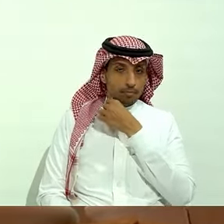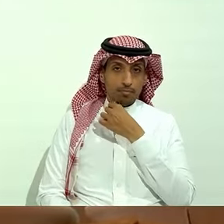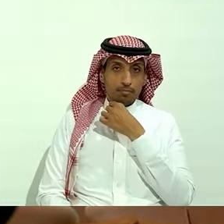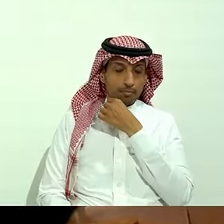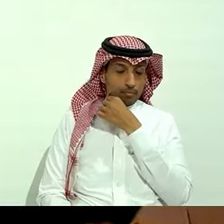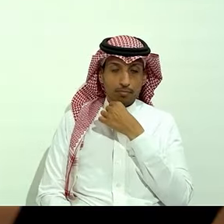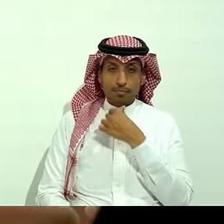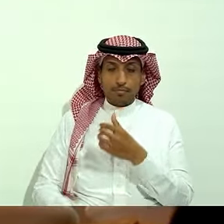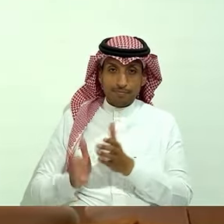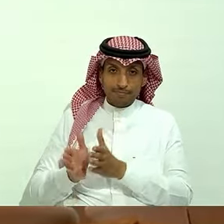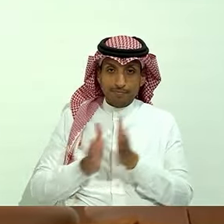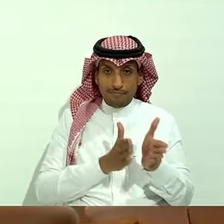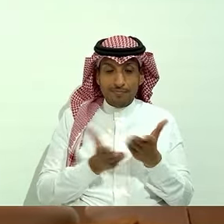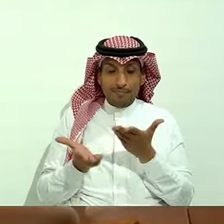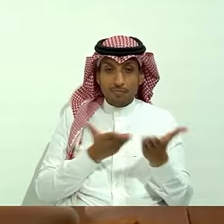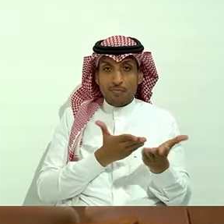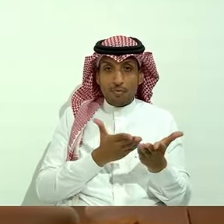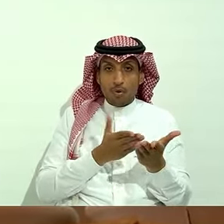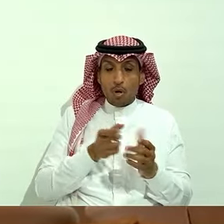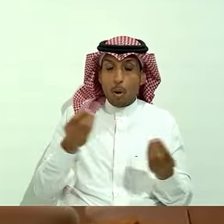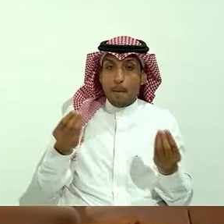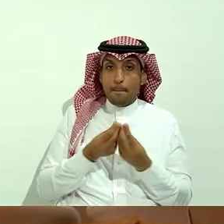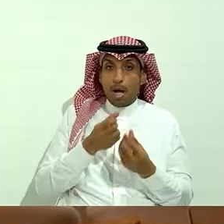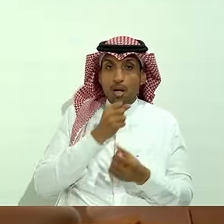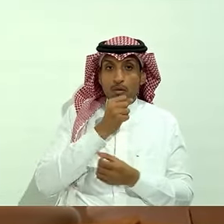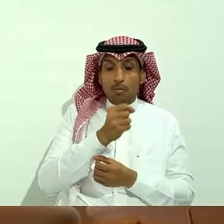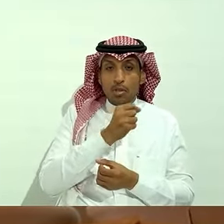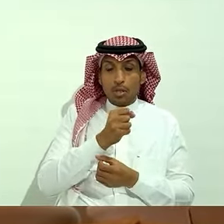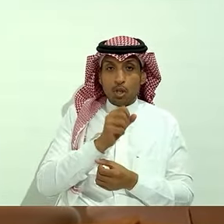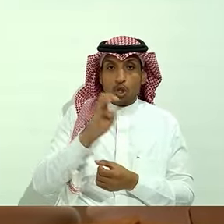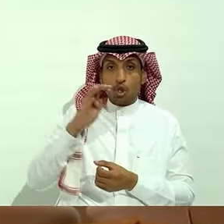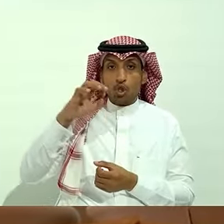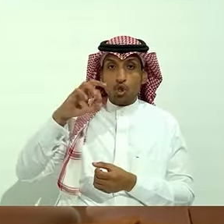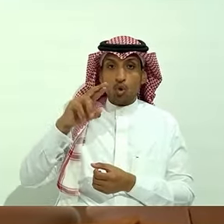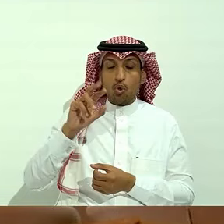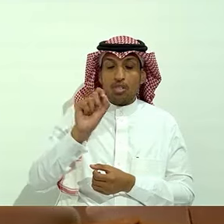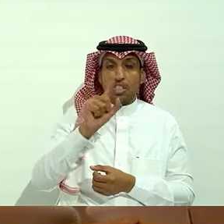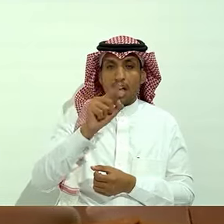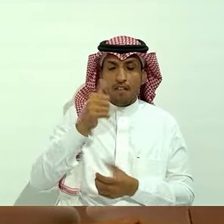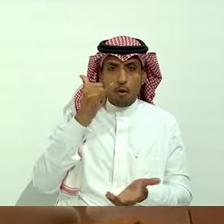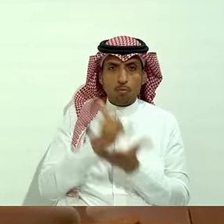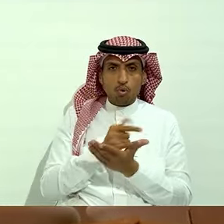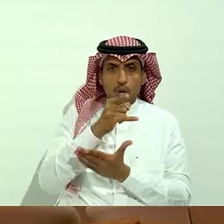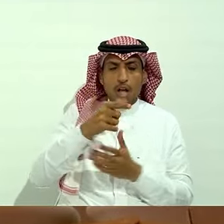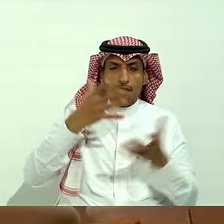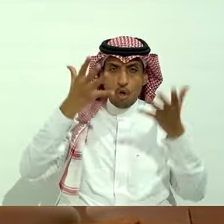اسمحوا لي الآن أن أرحب بمحاورتها ري جوزيف، رائدة أعمال متخصصة في قطاع الأزياء.